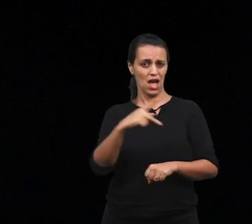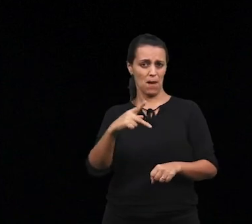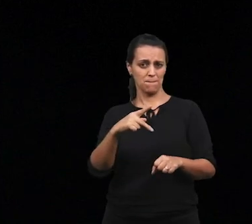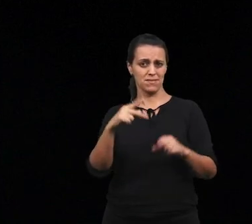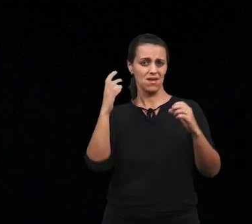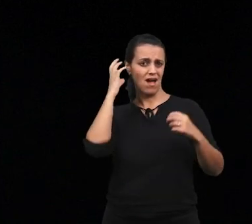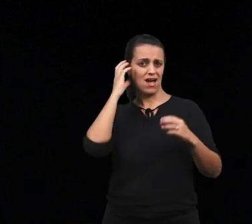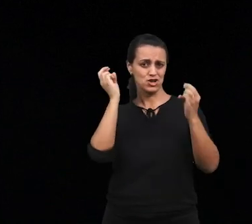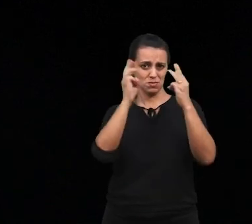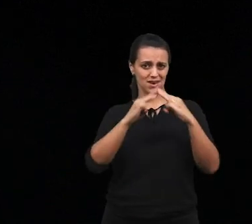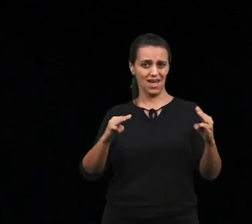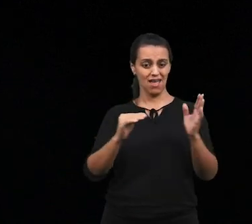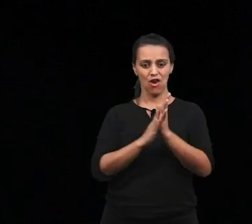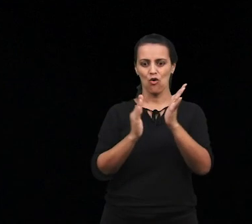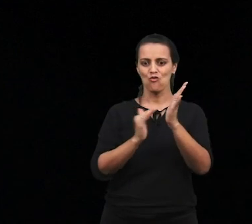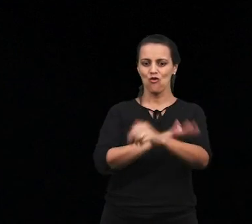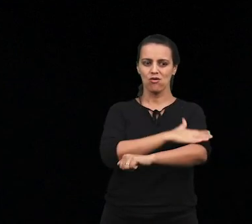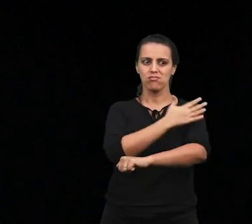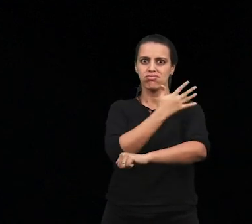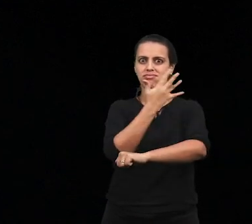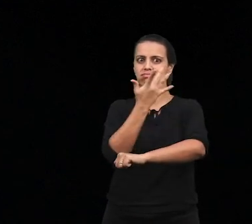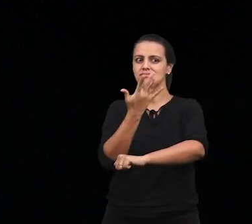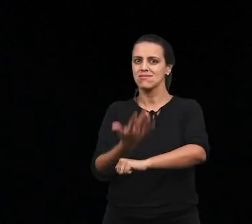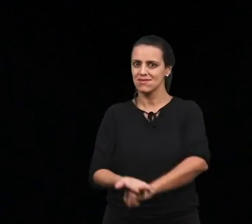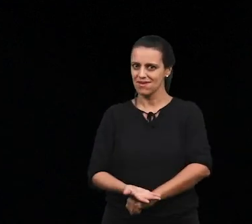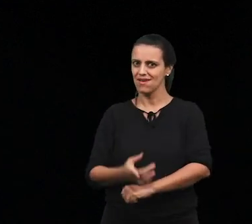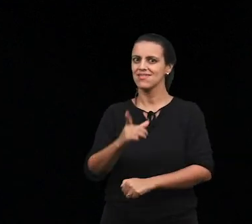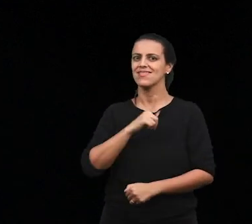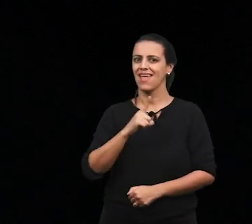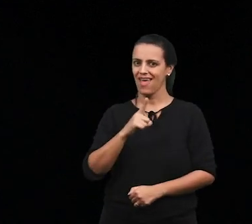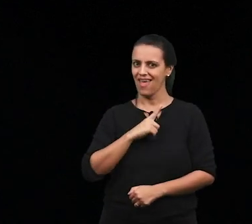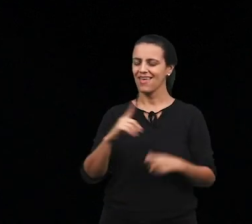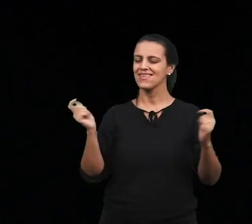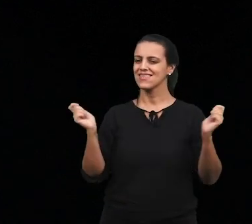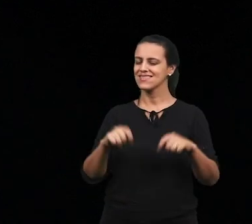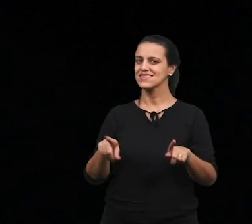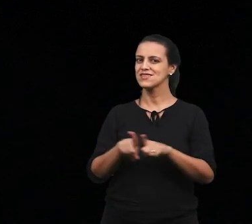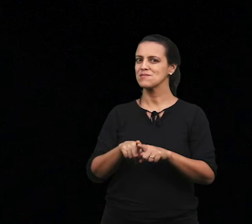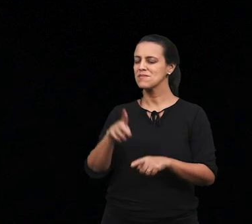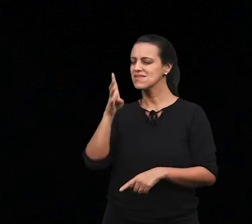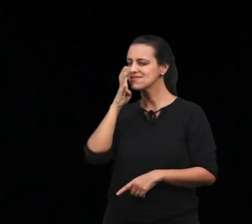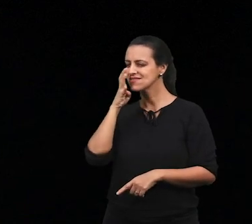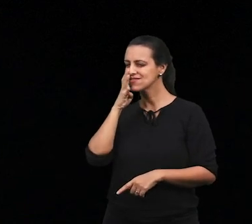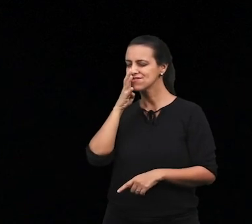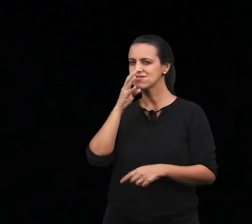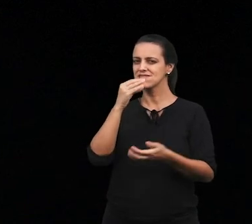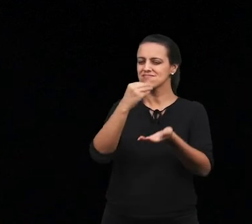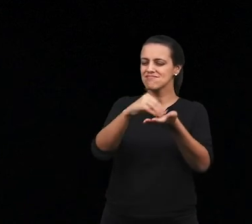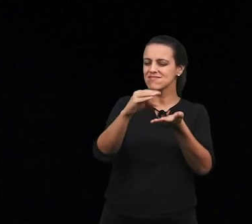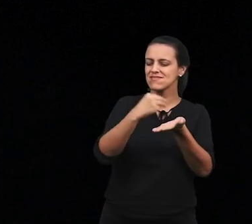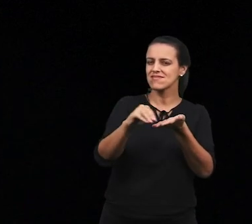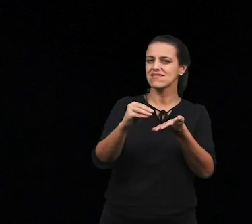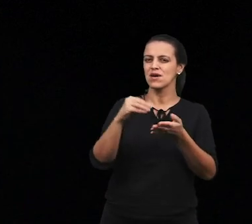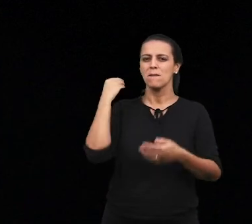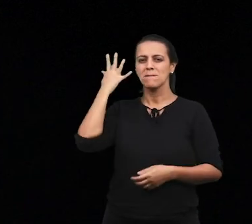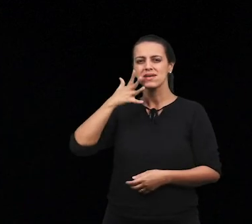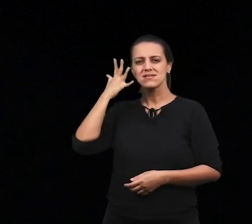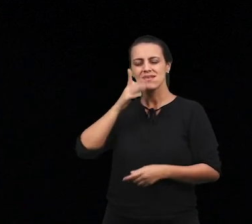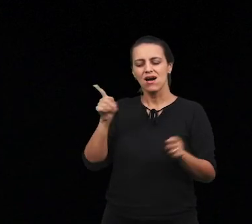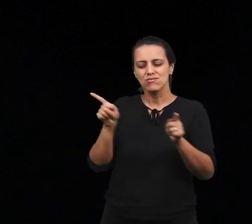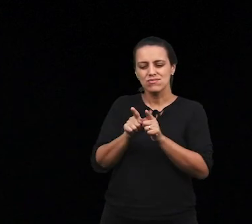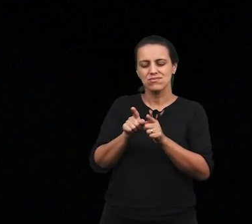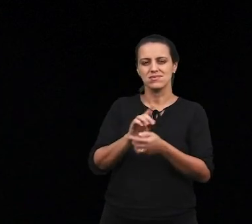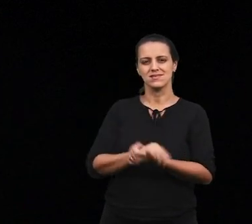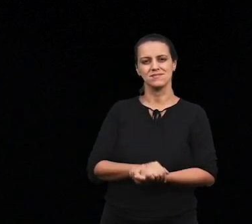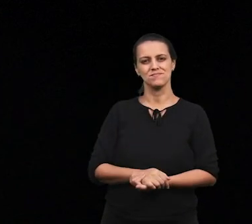И на нашем приложении «Радио Манаим» вы можете 24 часа в сутки слушать наши